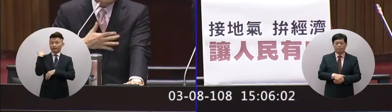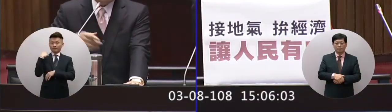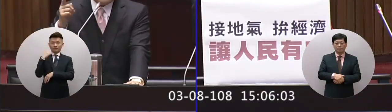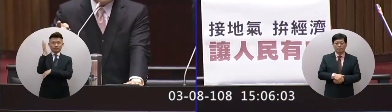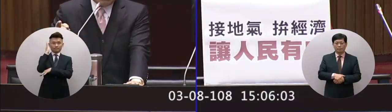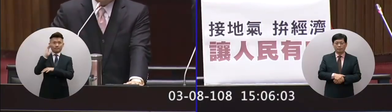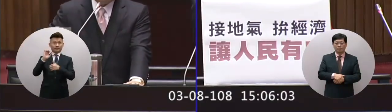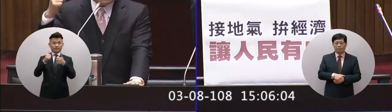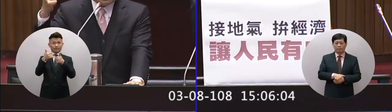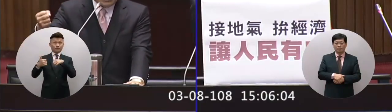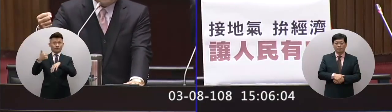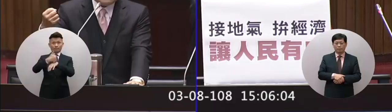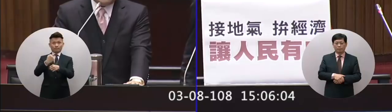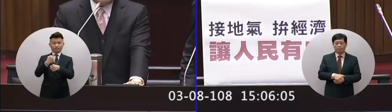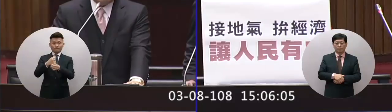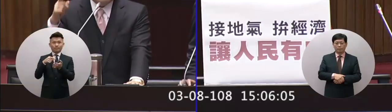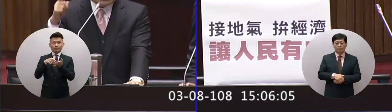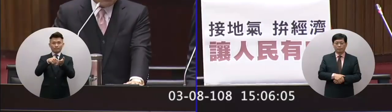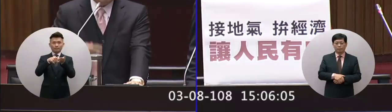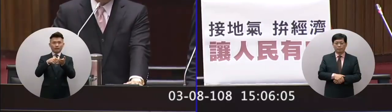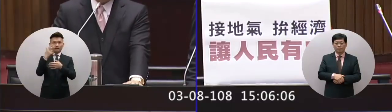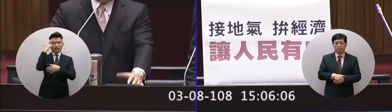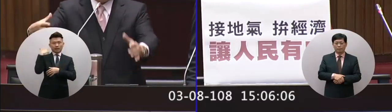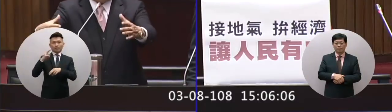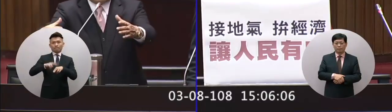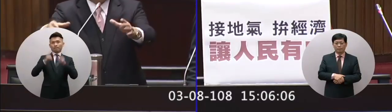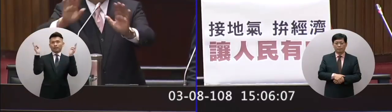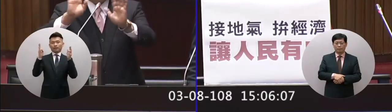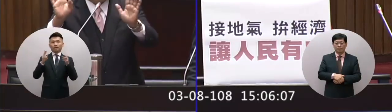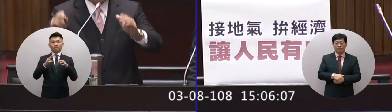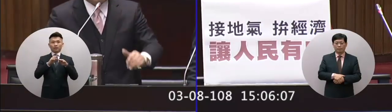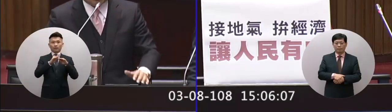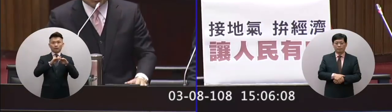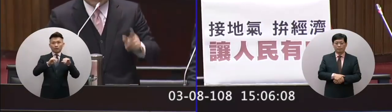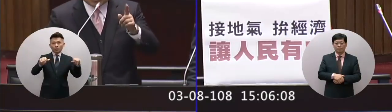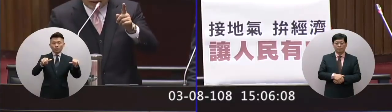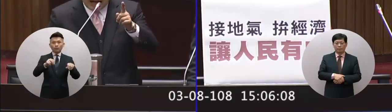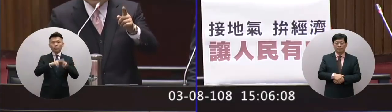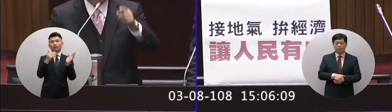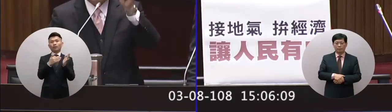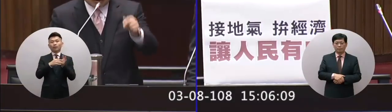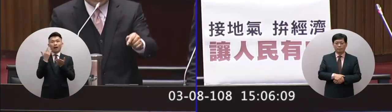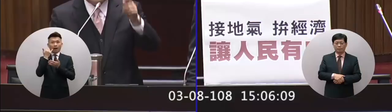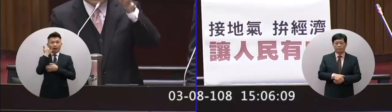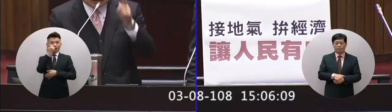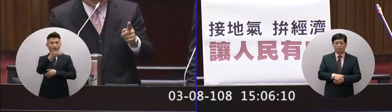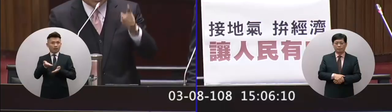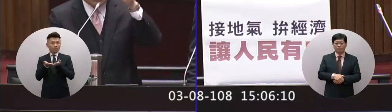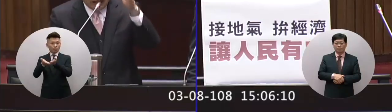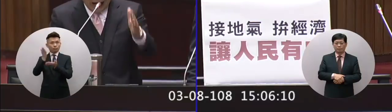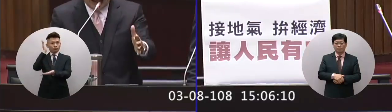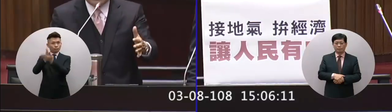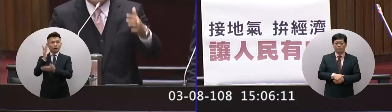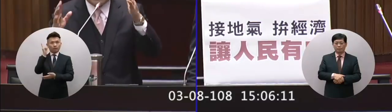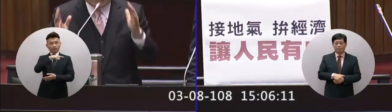议员的时候，那时候争取到解严了，但陆地解严海完全不准出海出港，所以也争